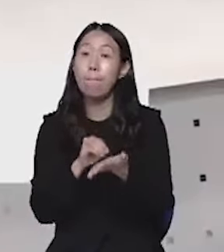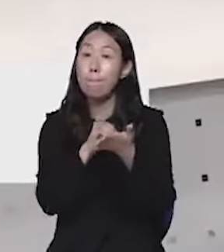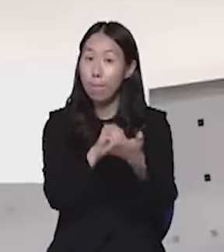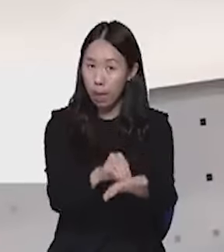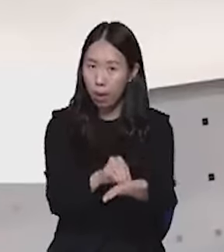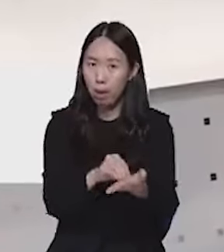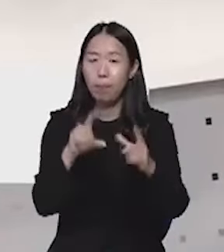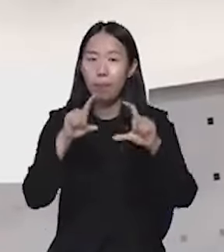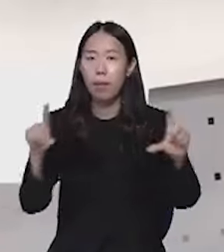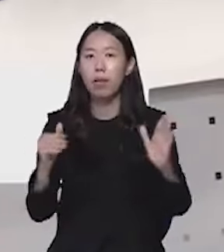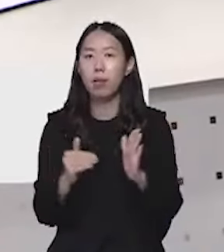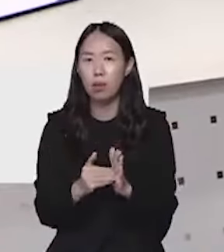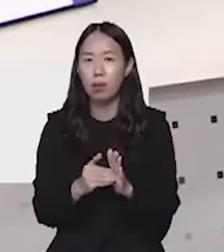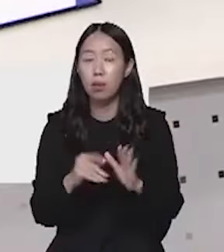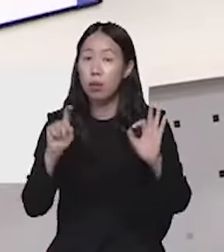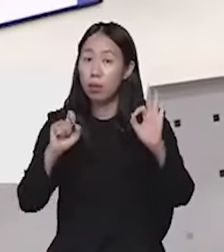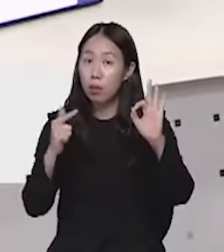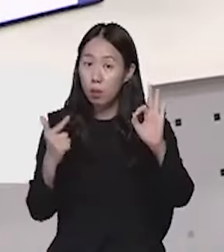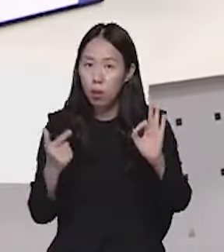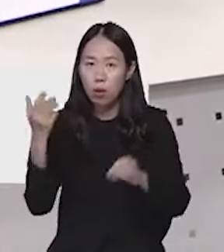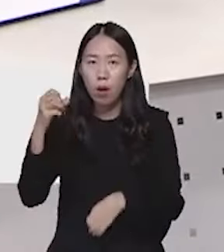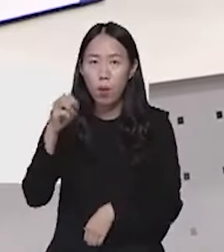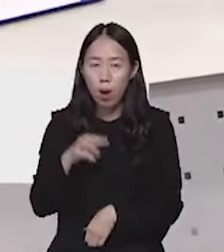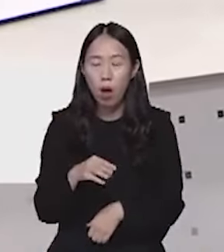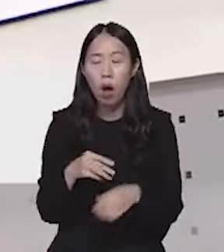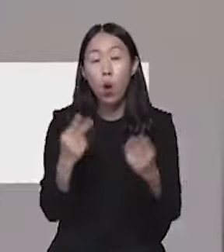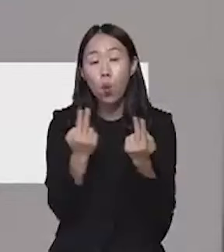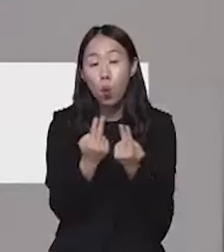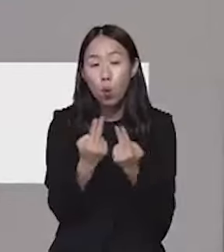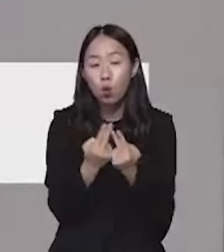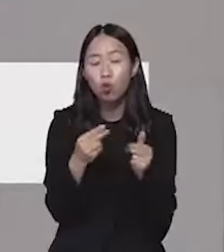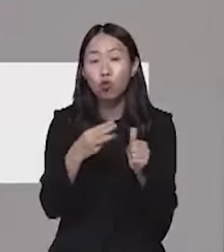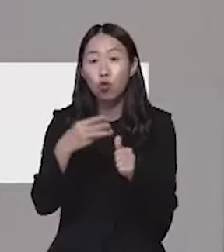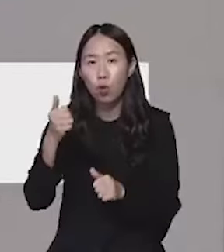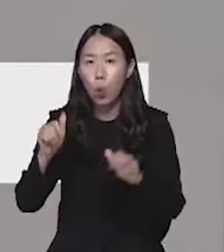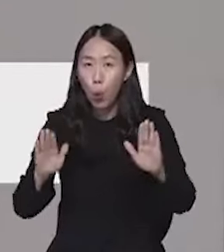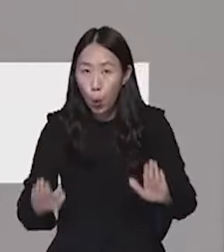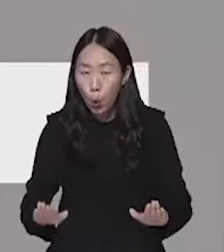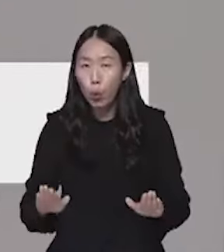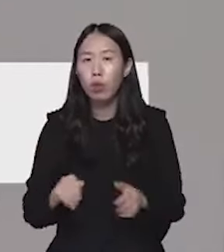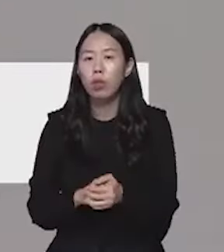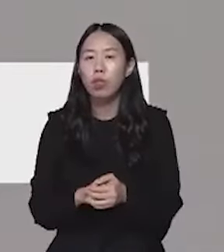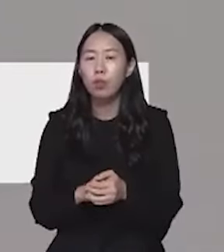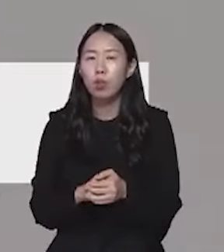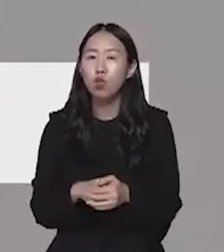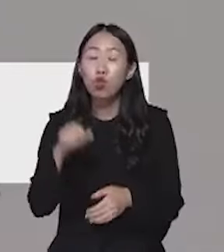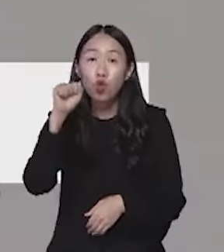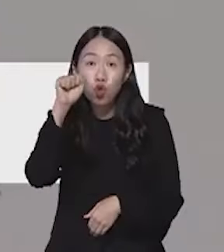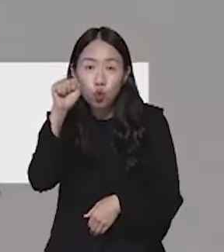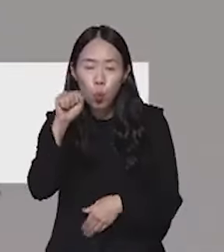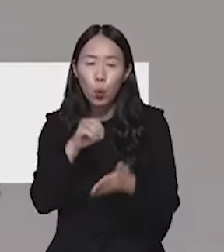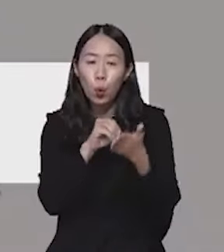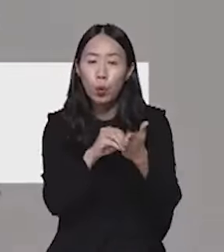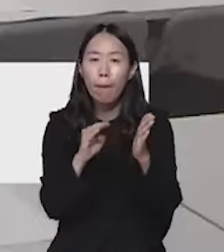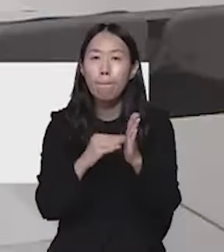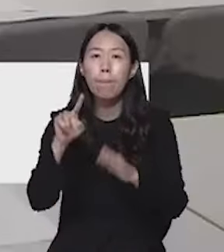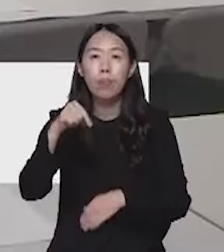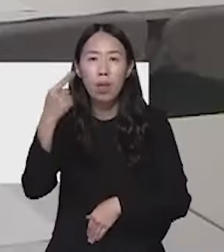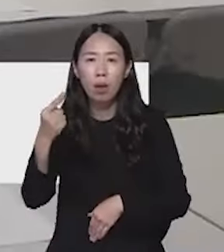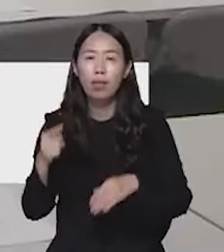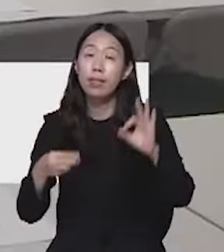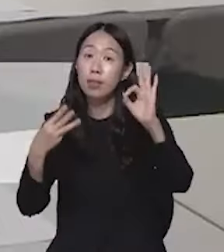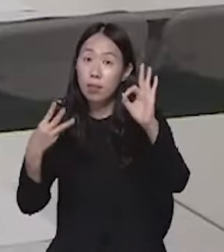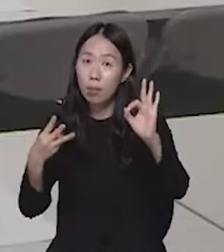밝혔습니다. 10.16 영광군수와 곡성군수 재선거는 오는 26일부터 이틀간 후보 등록이 이뤄지고 다음